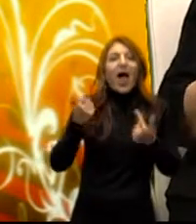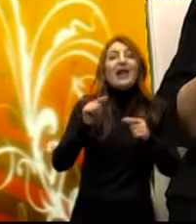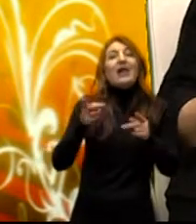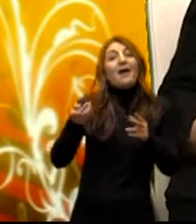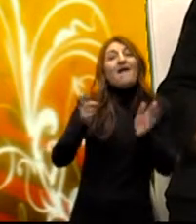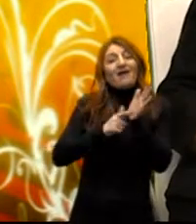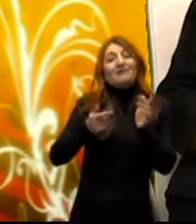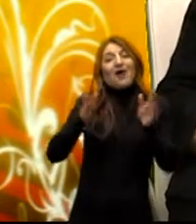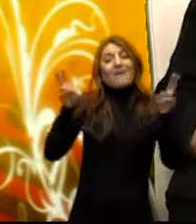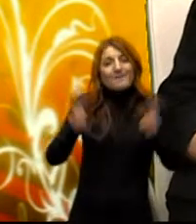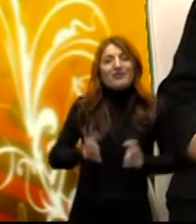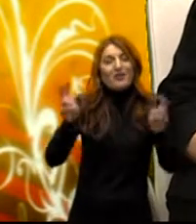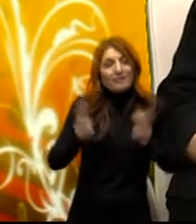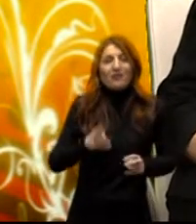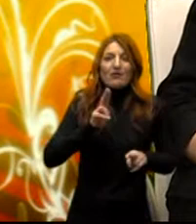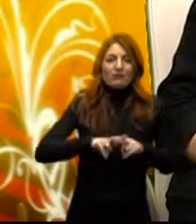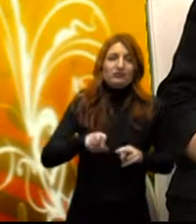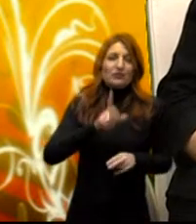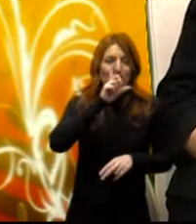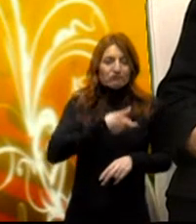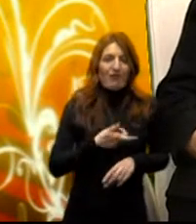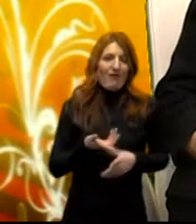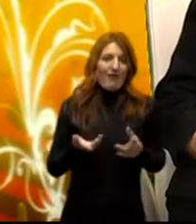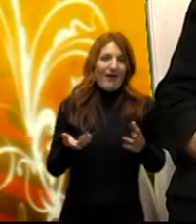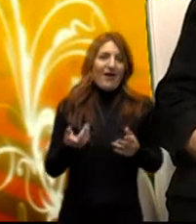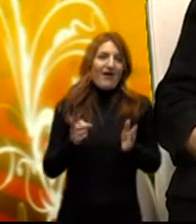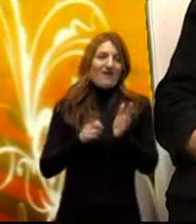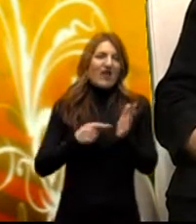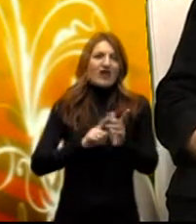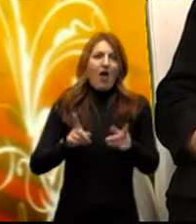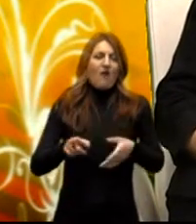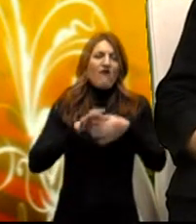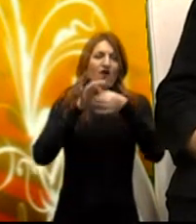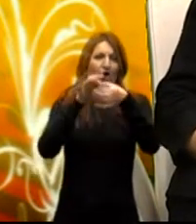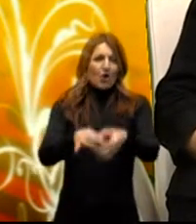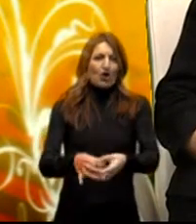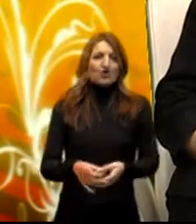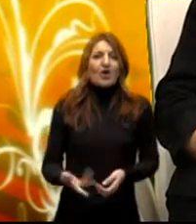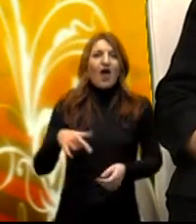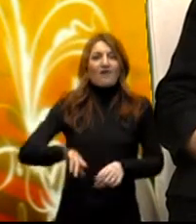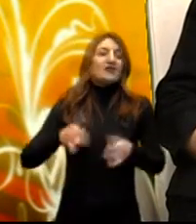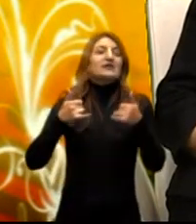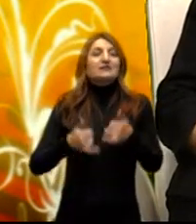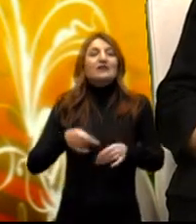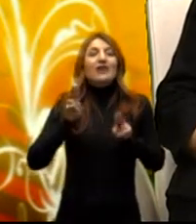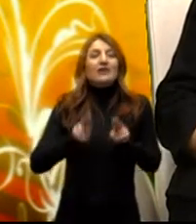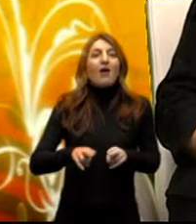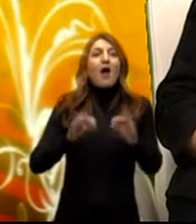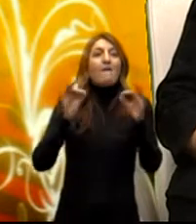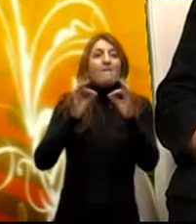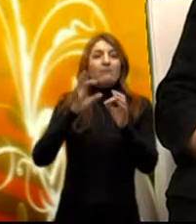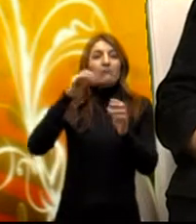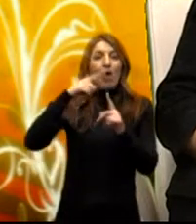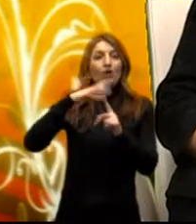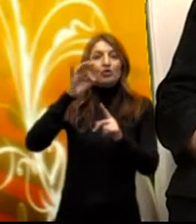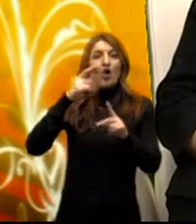nekih pacijenata je to jako učinkovito. A sada se kronična migrena liječi i botoksom. I rezultati su